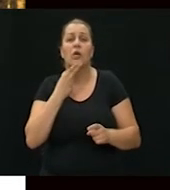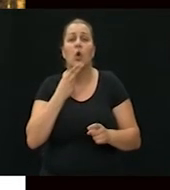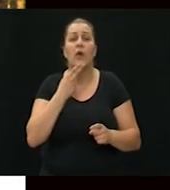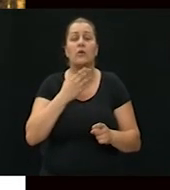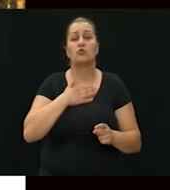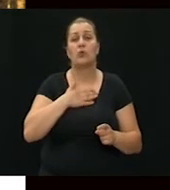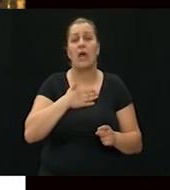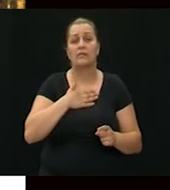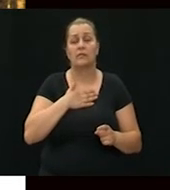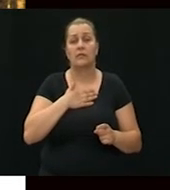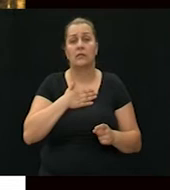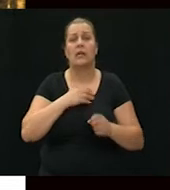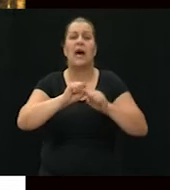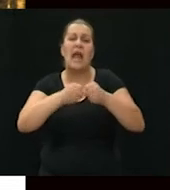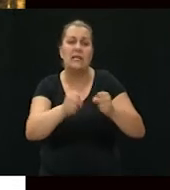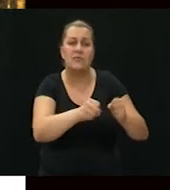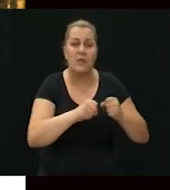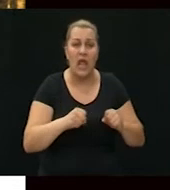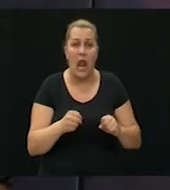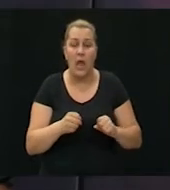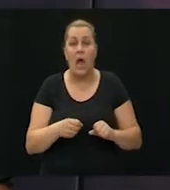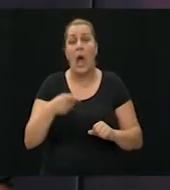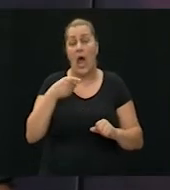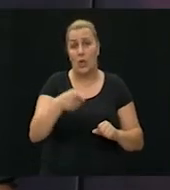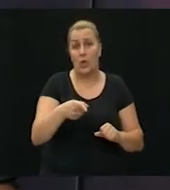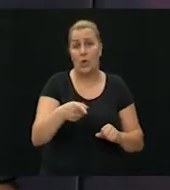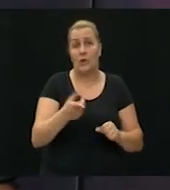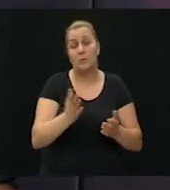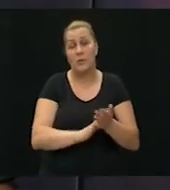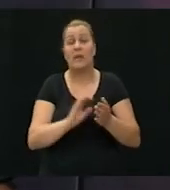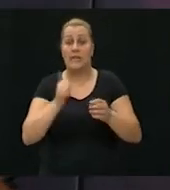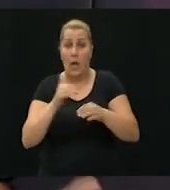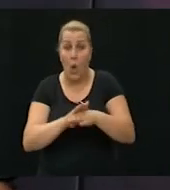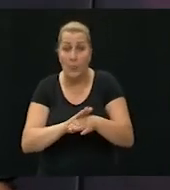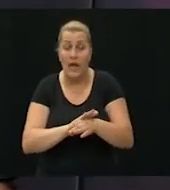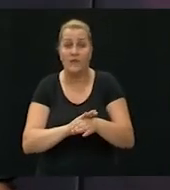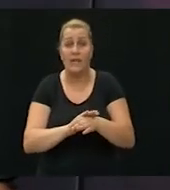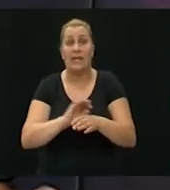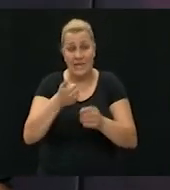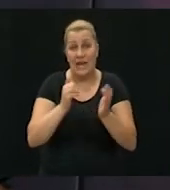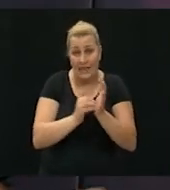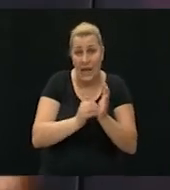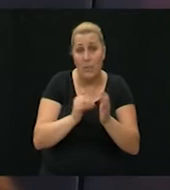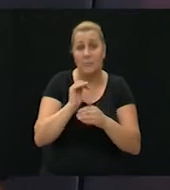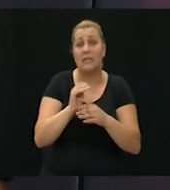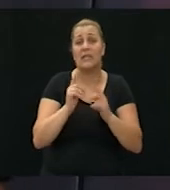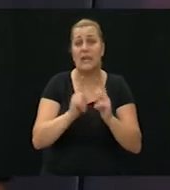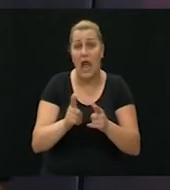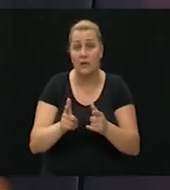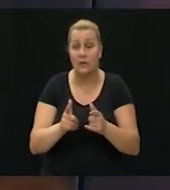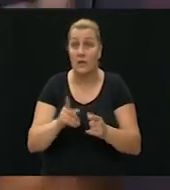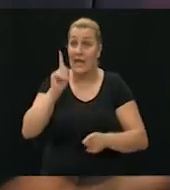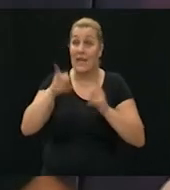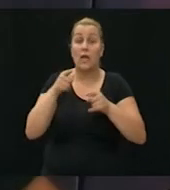nas na neki način razbijale. A to je da je li opravdanost, je li se rat triba vode, a neko te